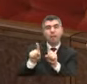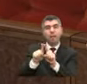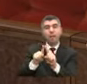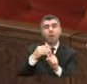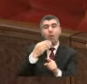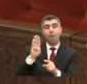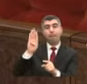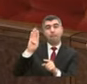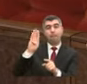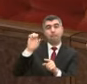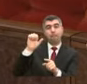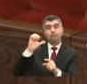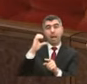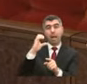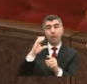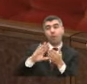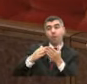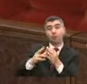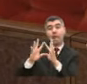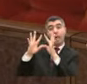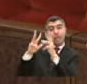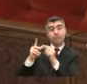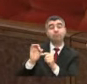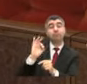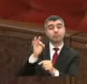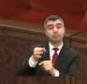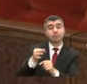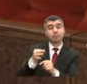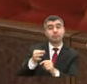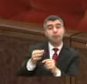واحد الفرص اكثر بالنسبه